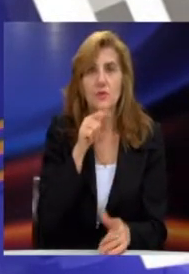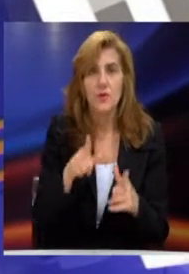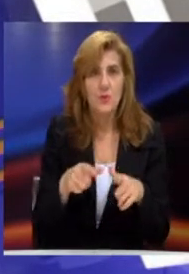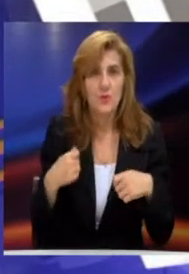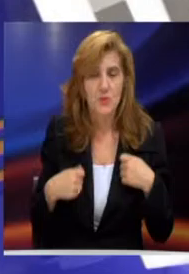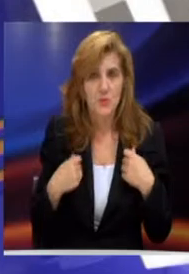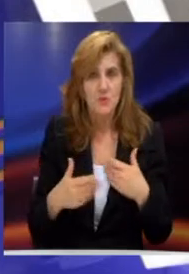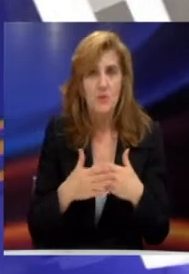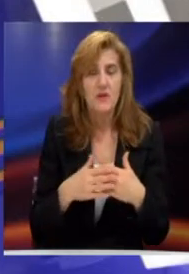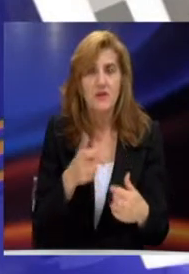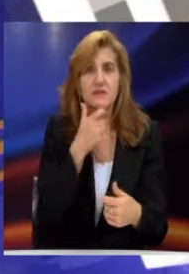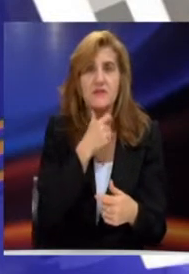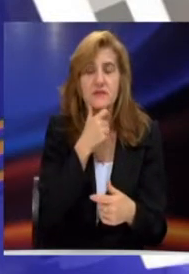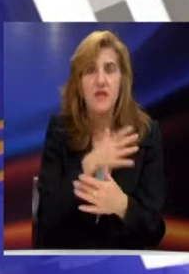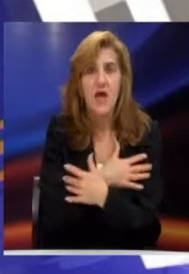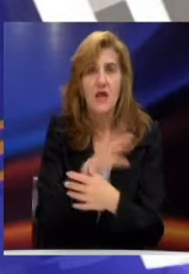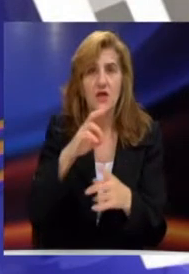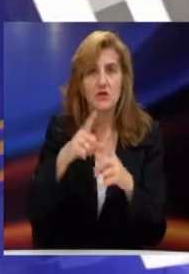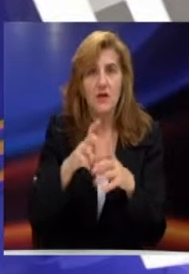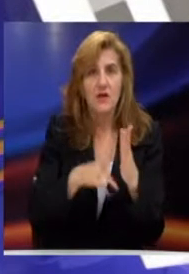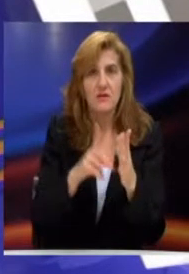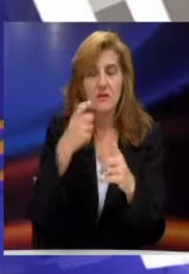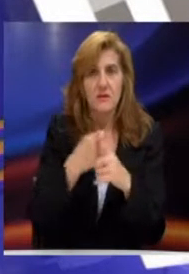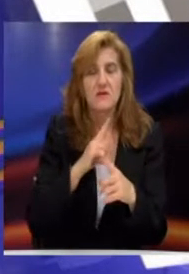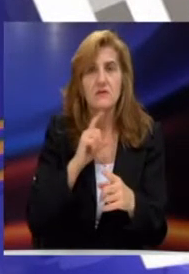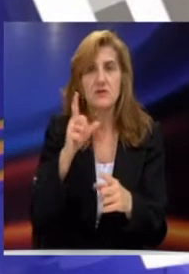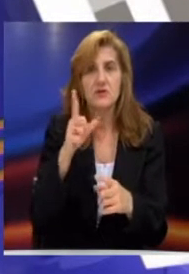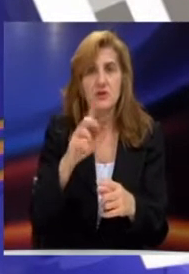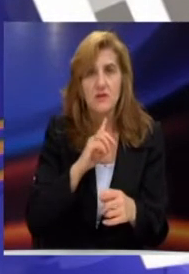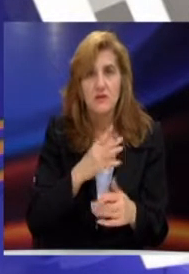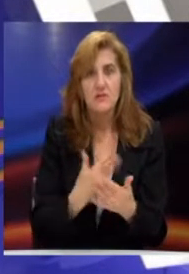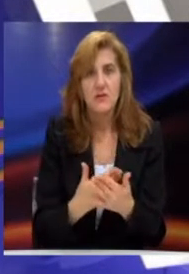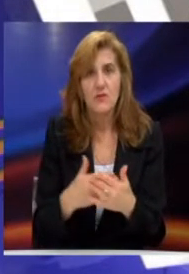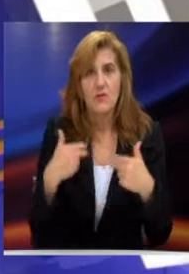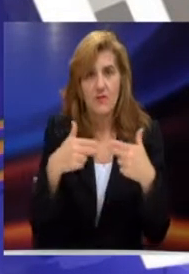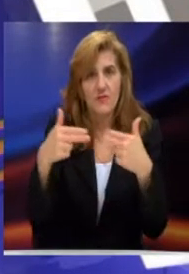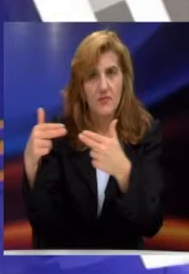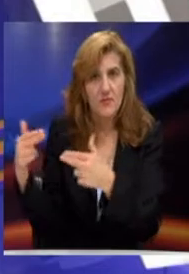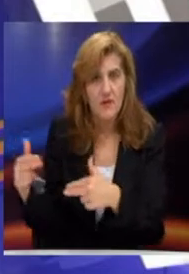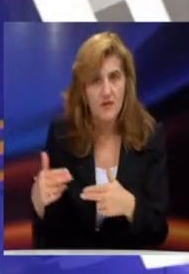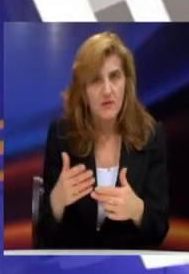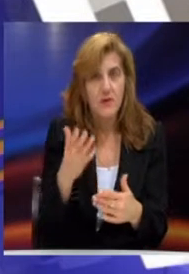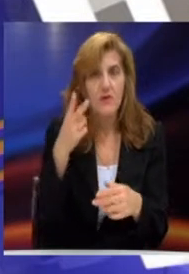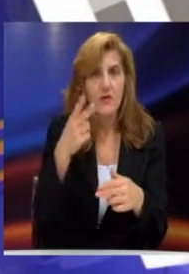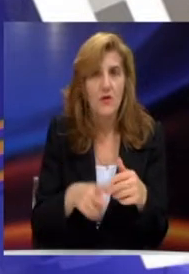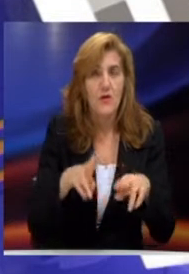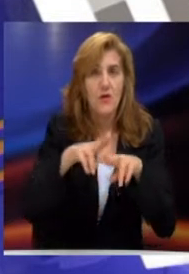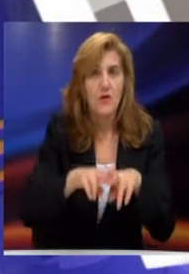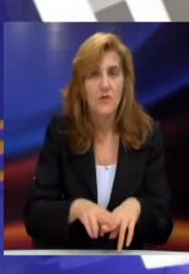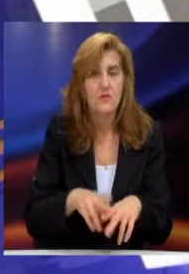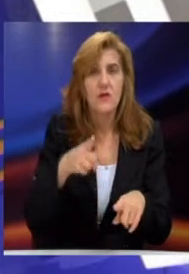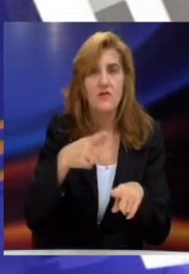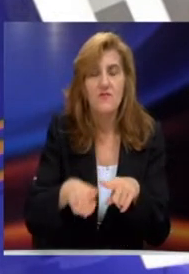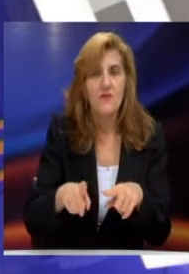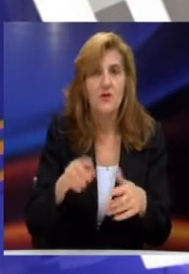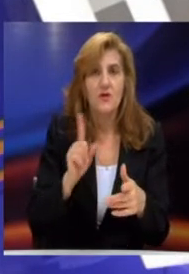župama u Subotici, Starom Žedniku i Čantaviru. Do sada je od početka procesa restitucije vraćeno oko 70 hektara od ukupne tražene